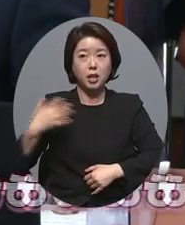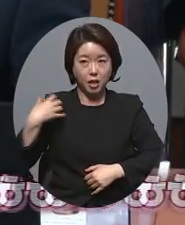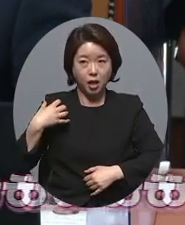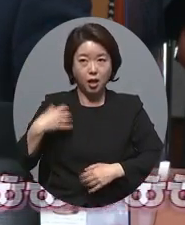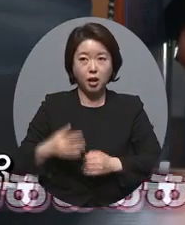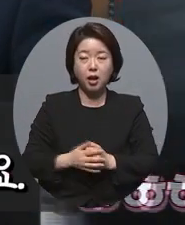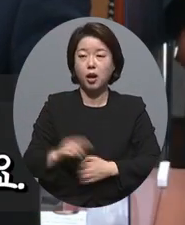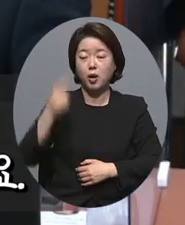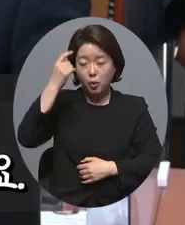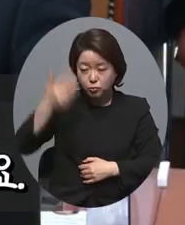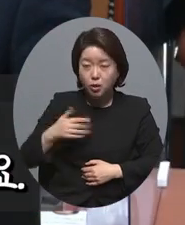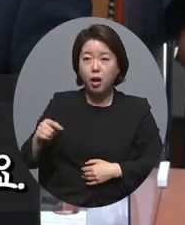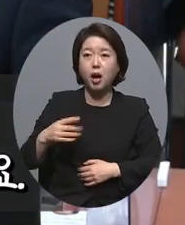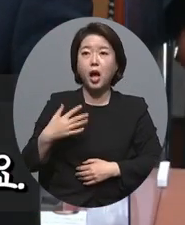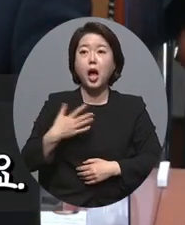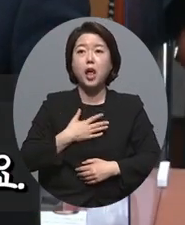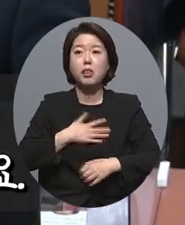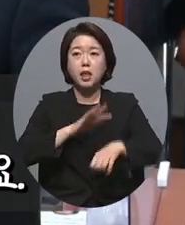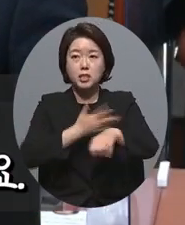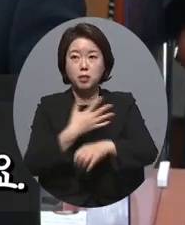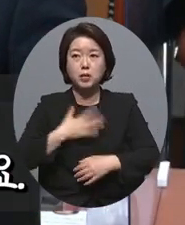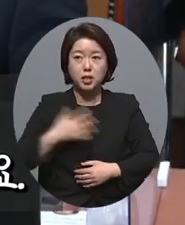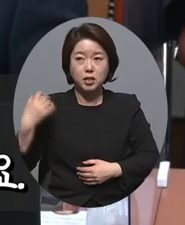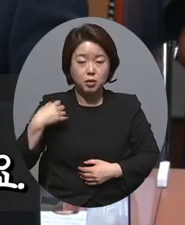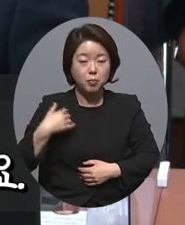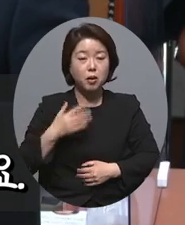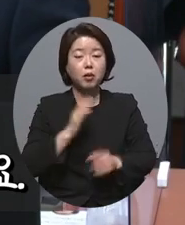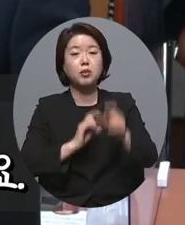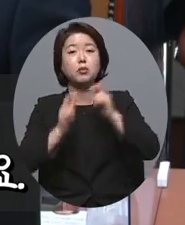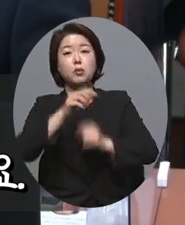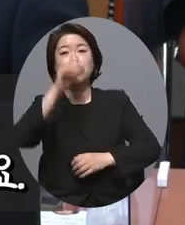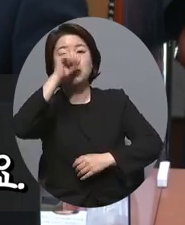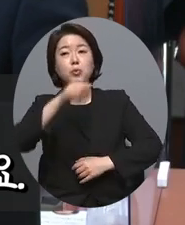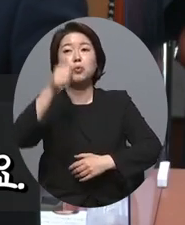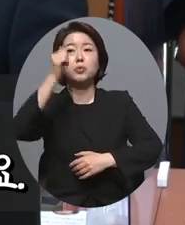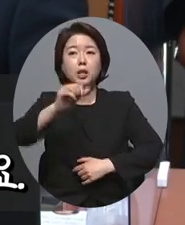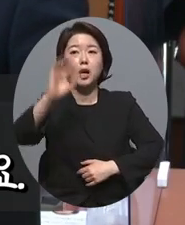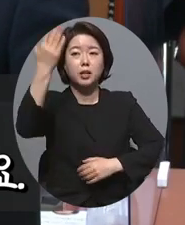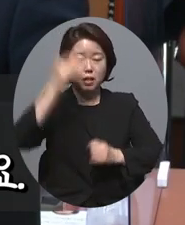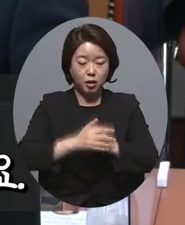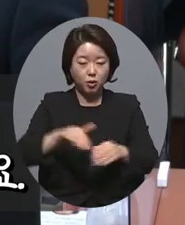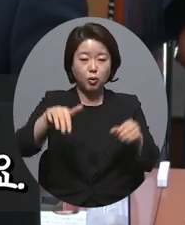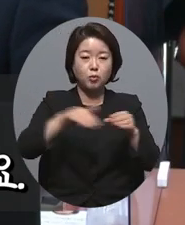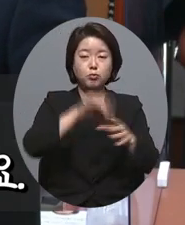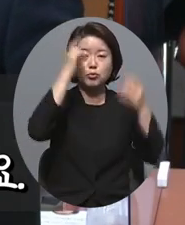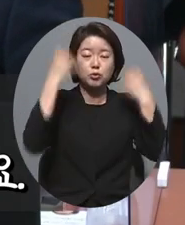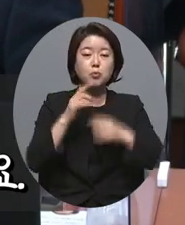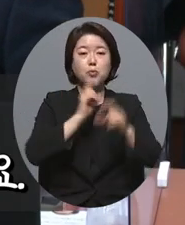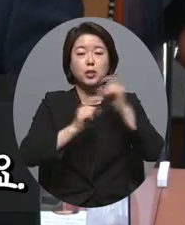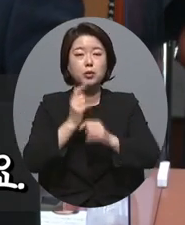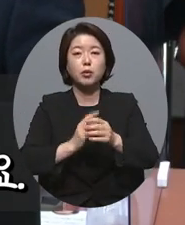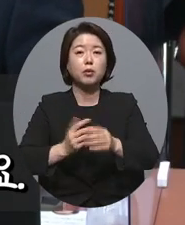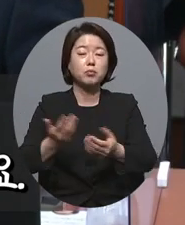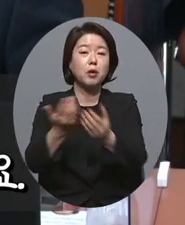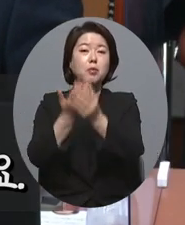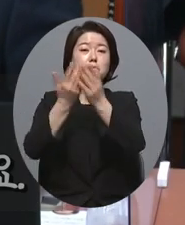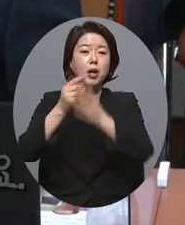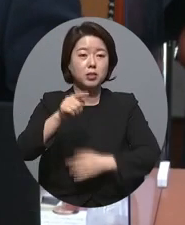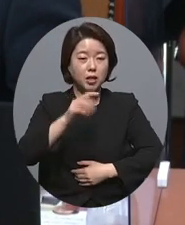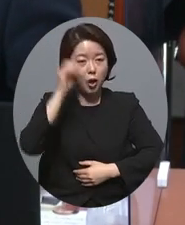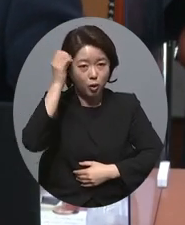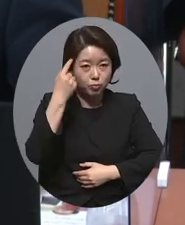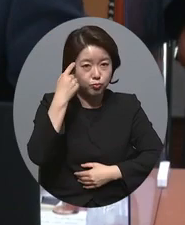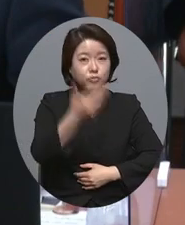위원님은 안 얘기를 안 하는 거예요? 내 책임인데 나보다는 나은 장관이 되고 문재인 정부보다는 나은 정부가 되라는 취지로 얘기를 하는 거예요.